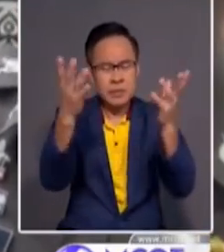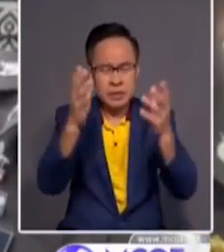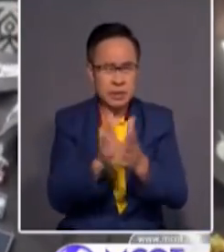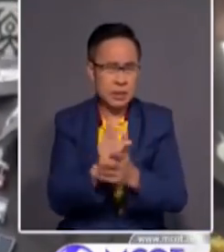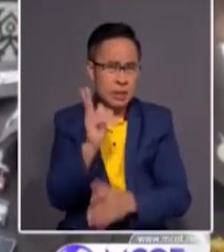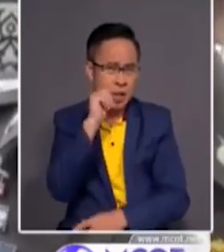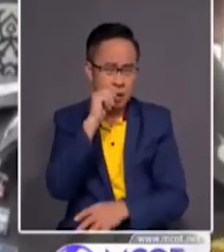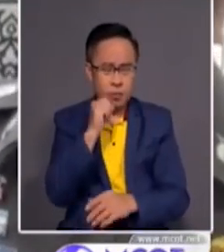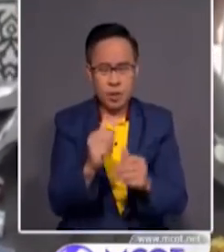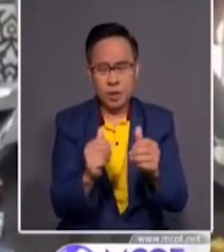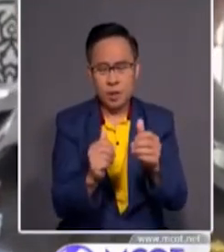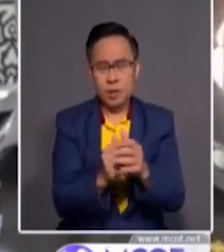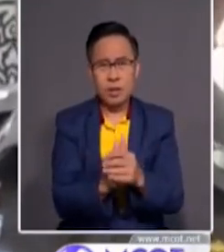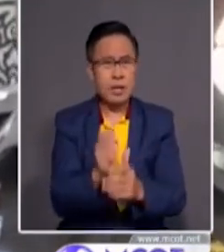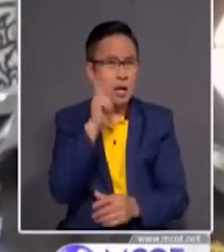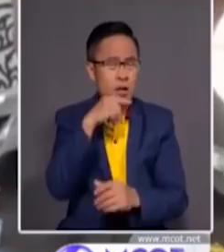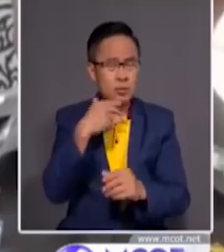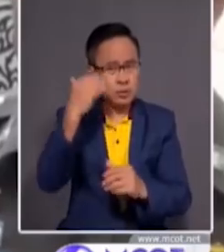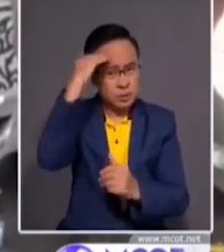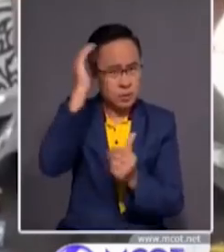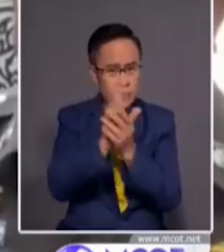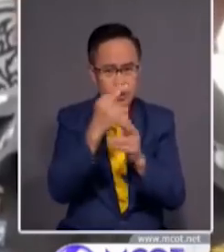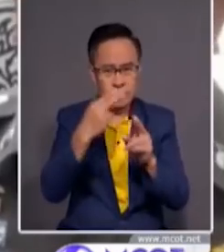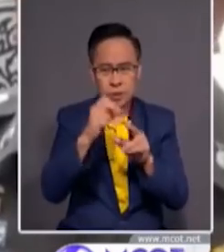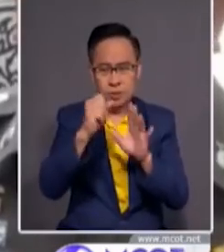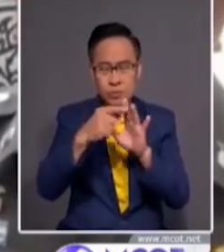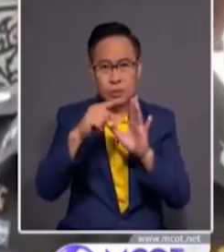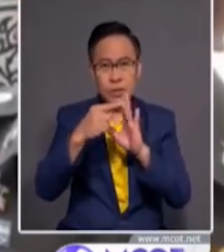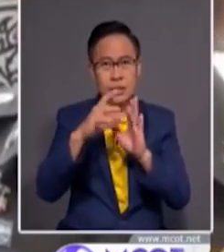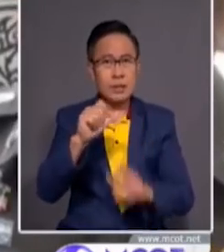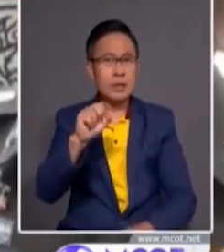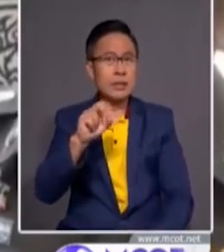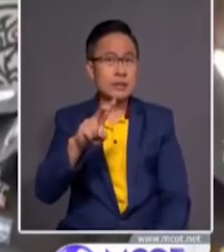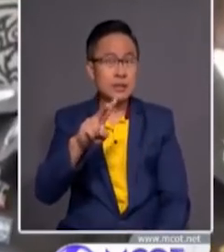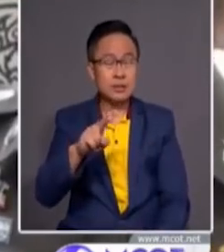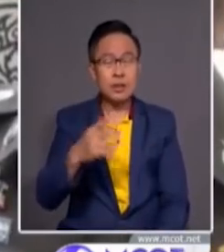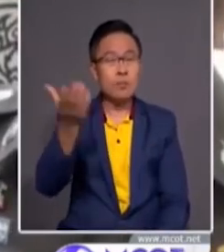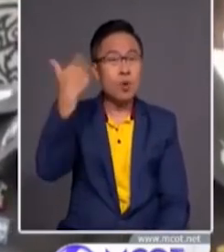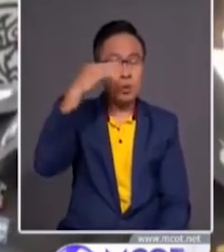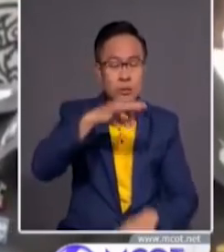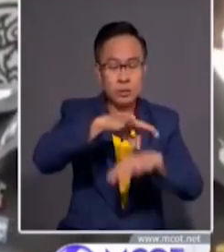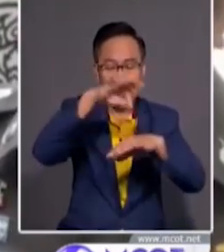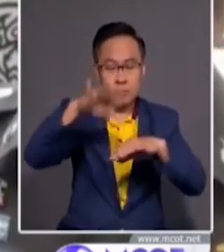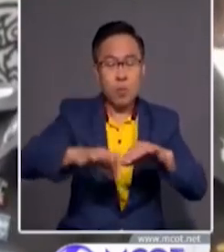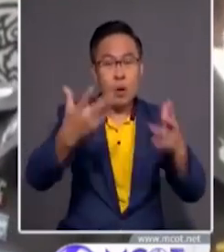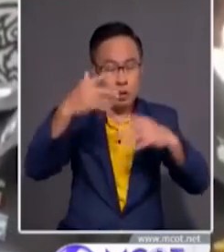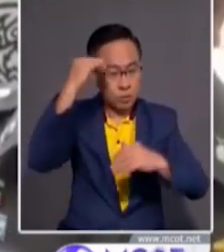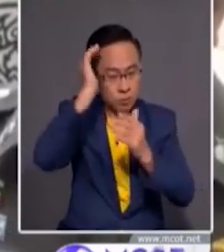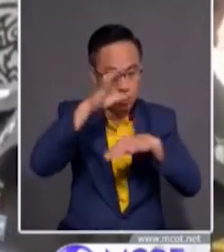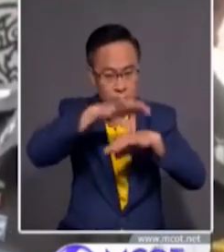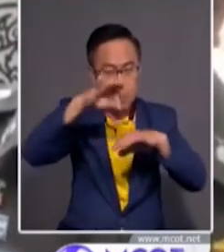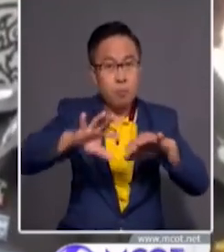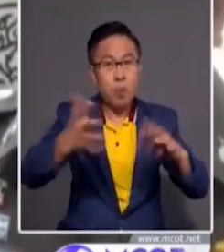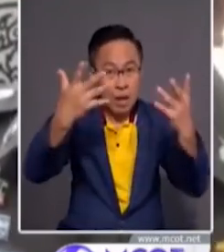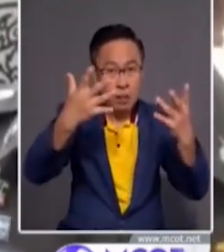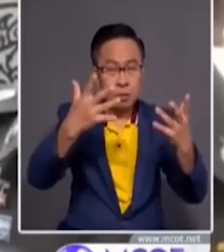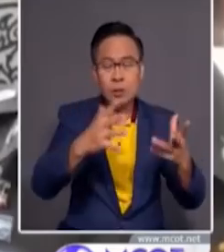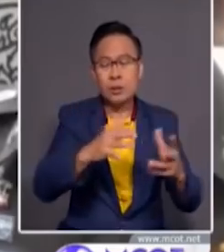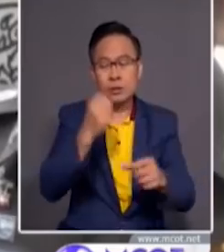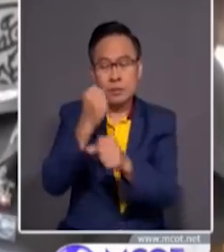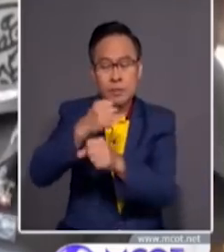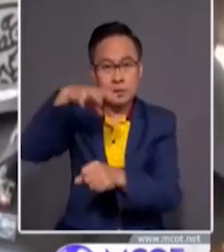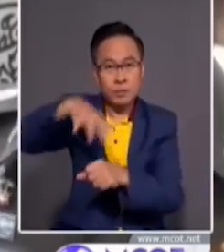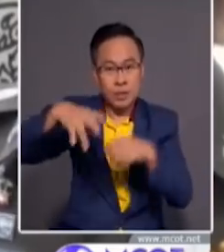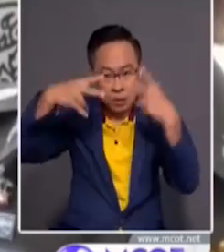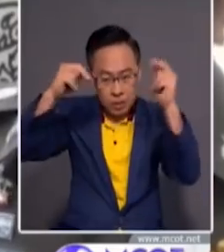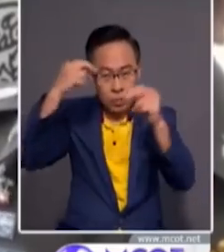องนี้บอกว่าจะเป็นไปได้อย่างไรเมื่อมีการยกย้ายพลตำรวจโทสุรเชษฐ์ไปเป็นข้าราชการพลเรือนสังกัดสำนักนายกรัฐ